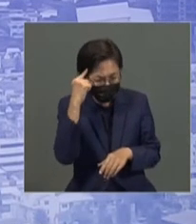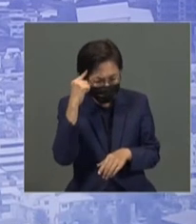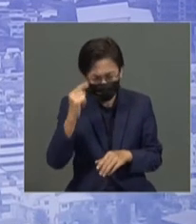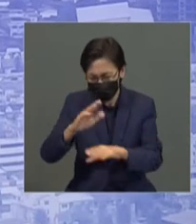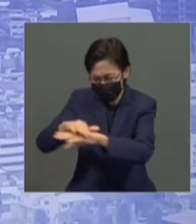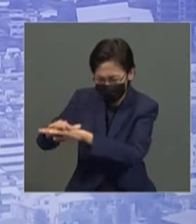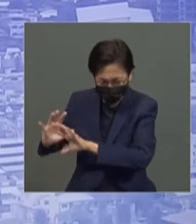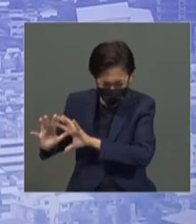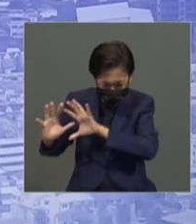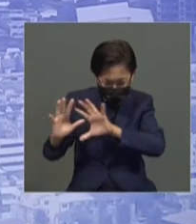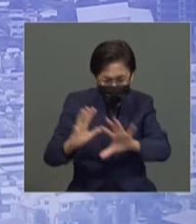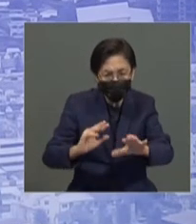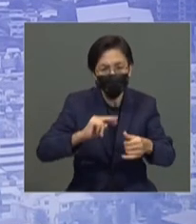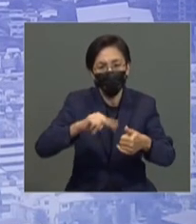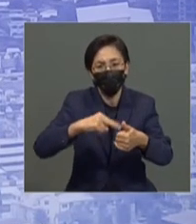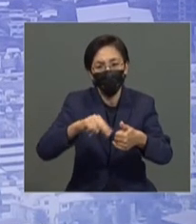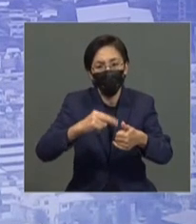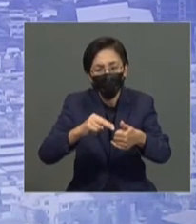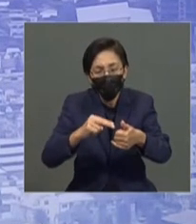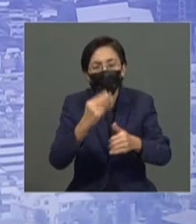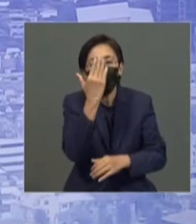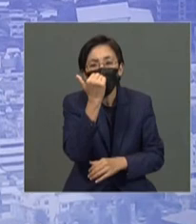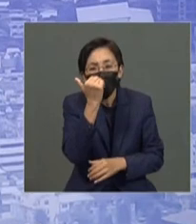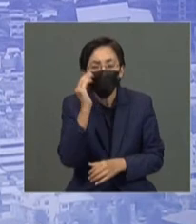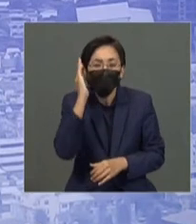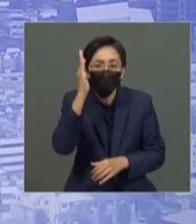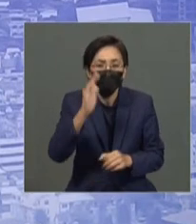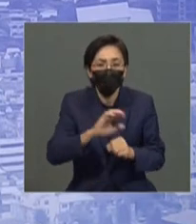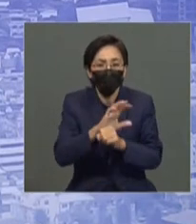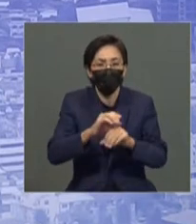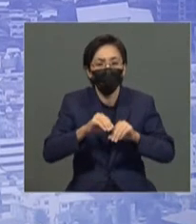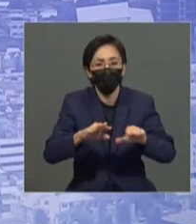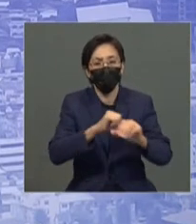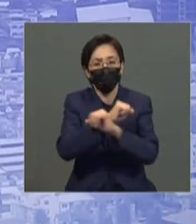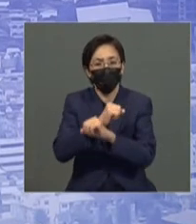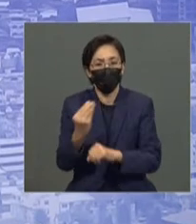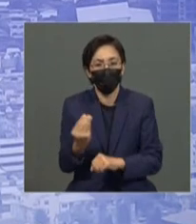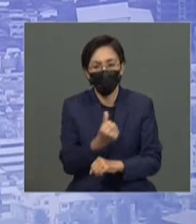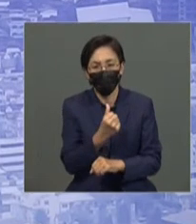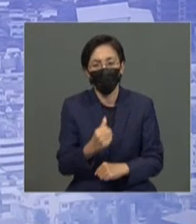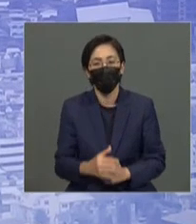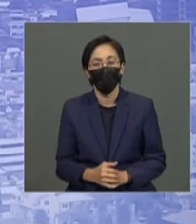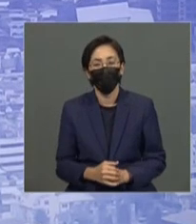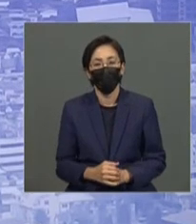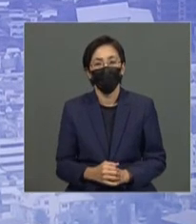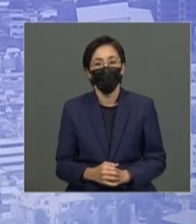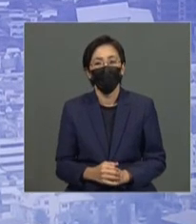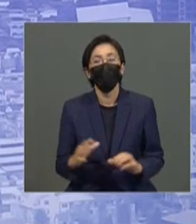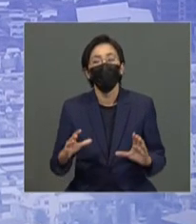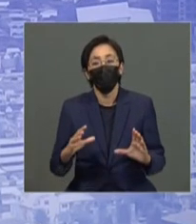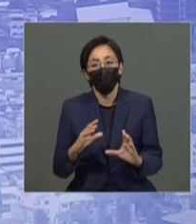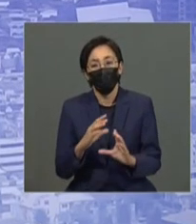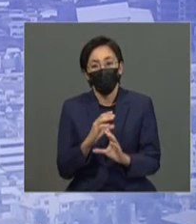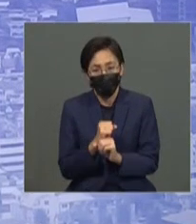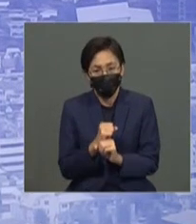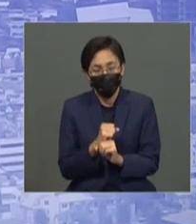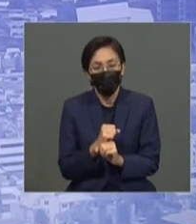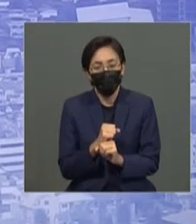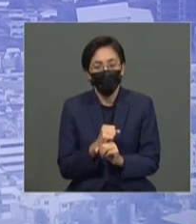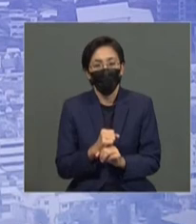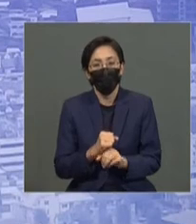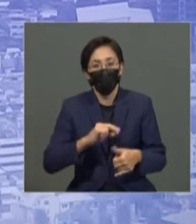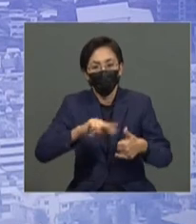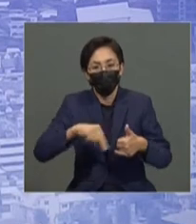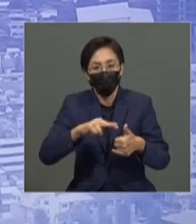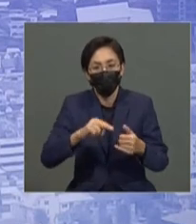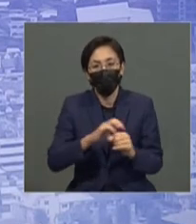มตรวจช่วยกันนะคะในตอนนี้เพื่อที่เราจะควบคุมการแพร่ระบาดให้เร็วที่สุดโดยรวมๆในแง่ของการตรวจเนี่ยนะคะ